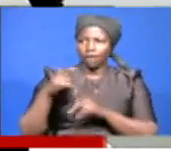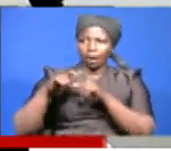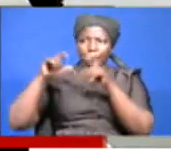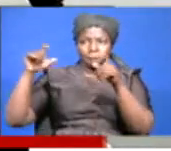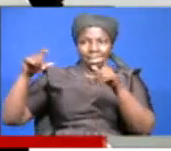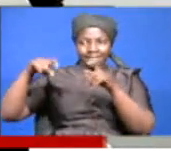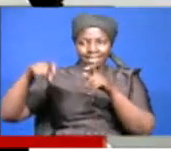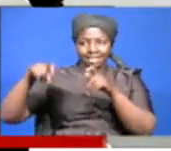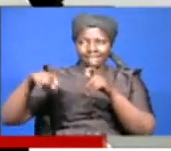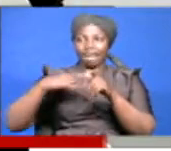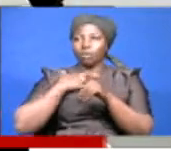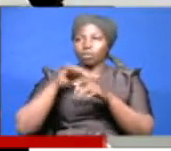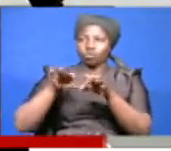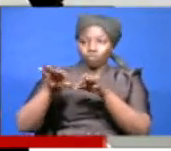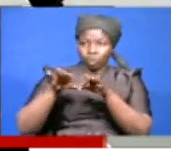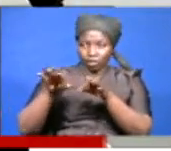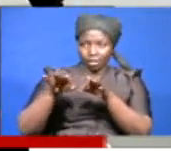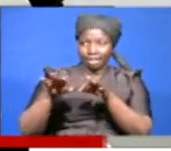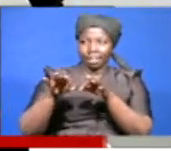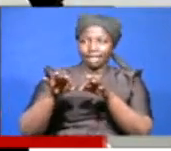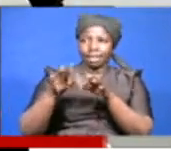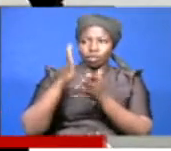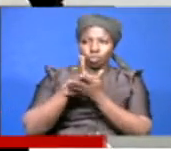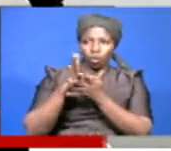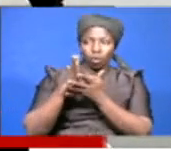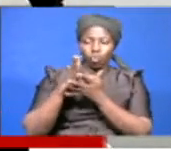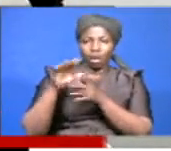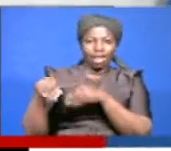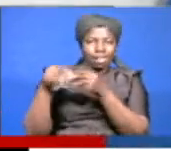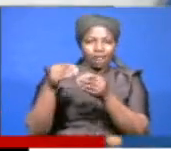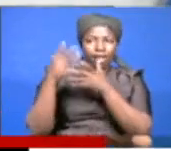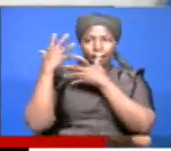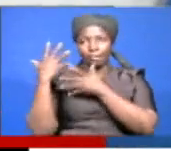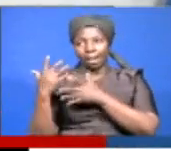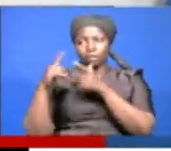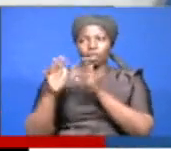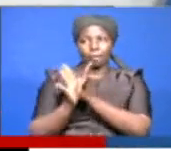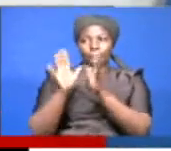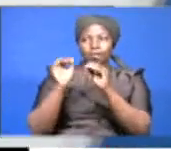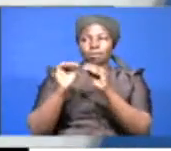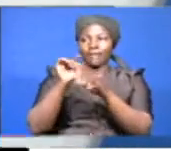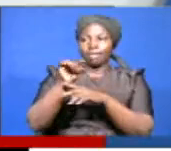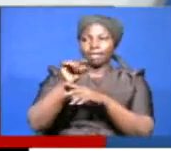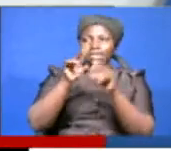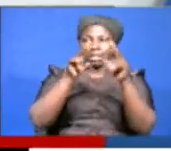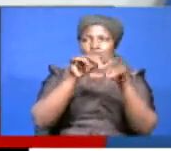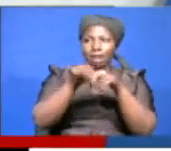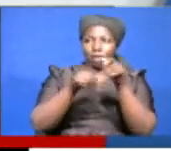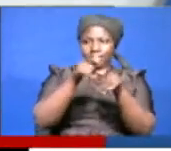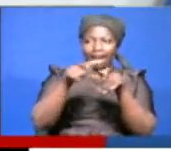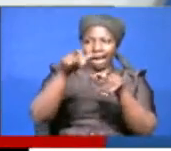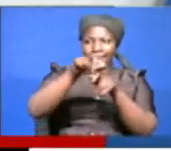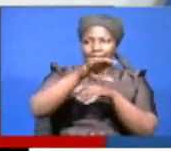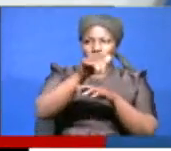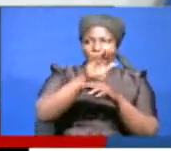sababu, na hakuna mzigo tunaweka kwa mwananchi. Kwa hivyo hii mswada kuongezea kaunti kutoka 47, already sasa